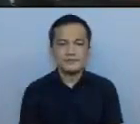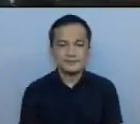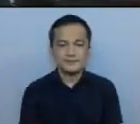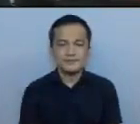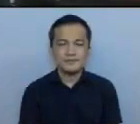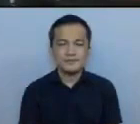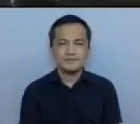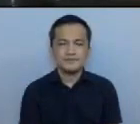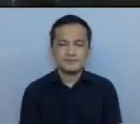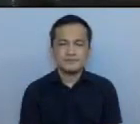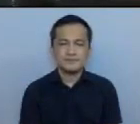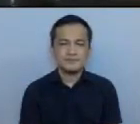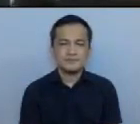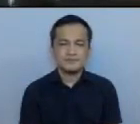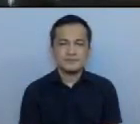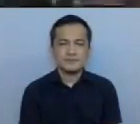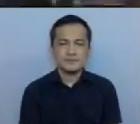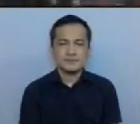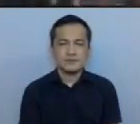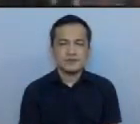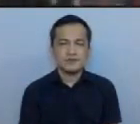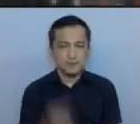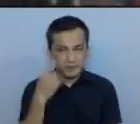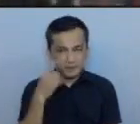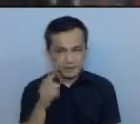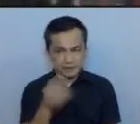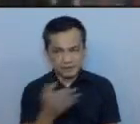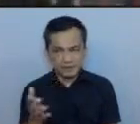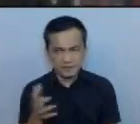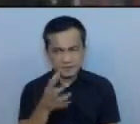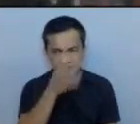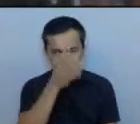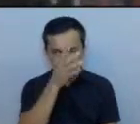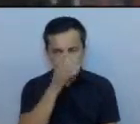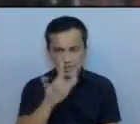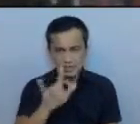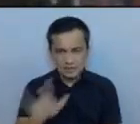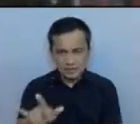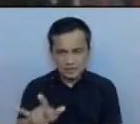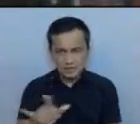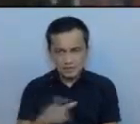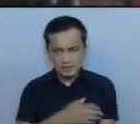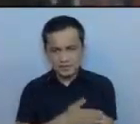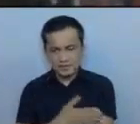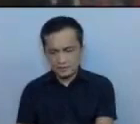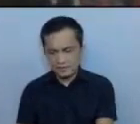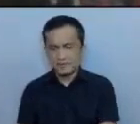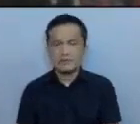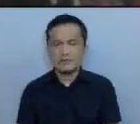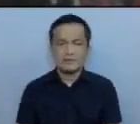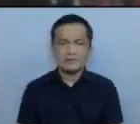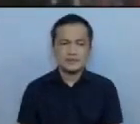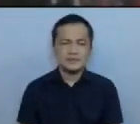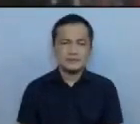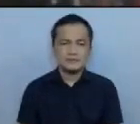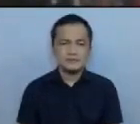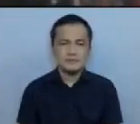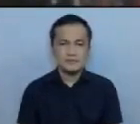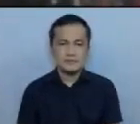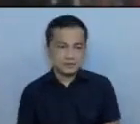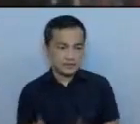Para sa mga tatay, mahalin niyo yung mga anak niyo. At para naman sa mga anak